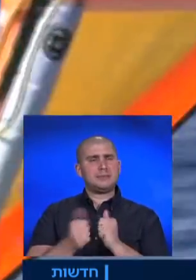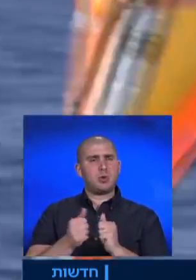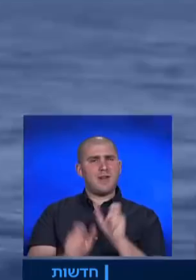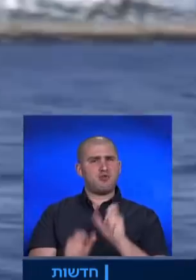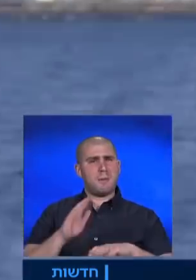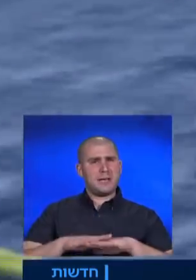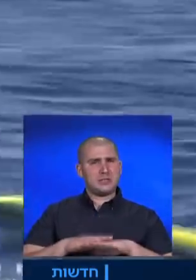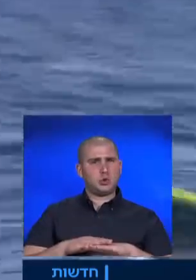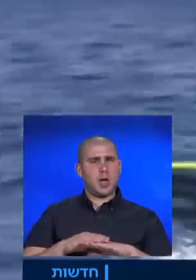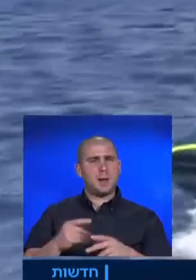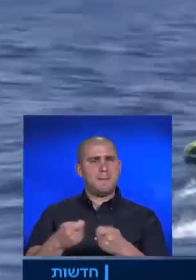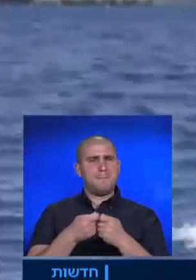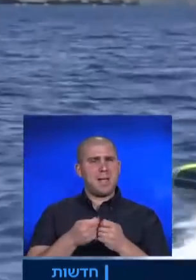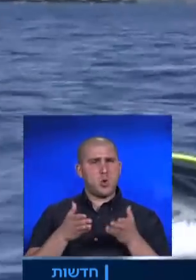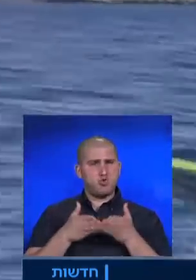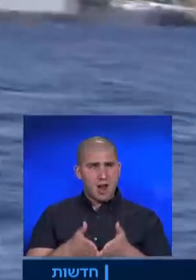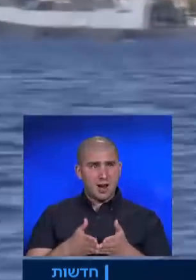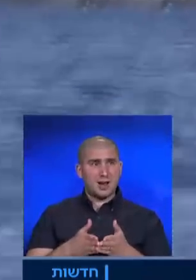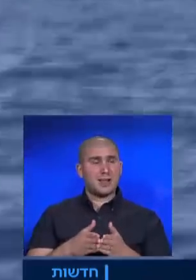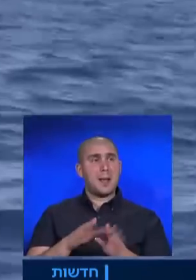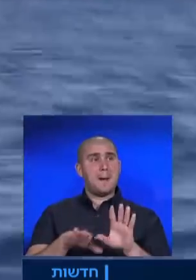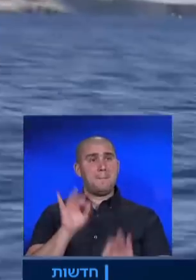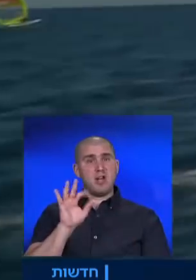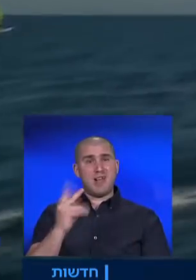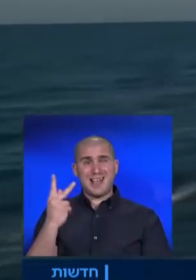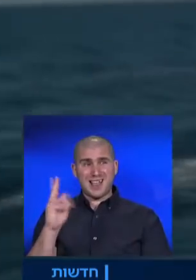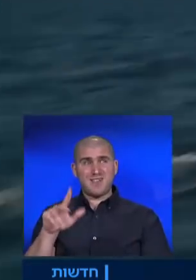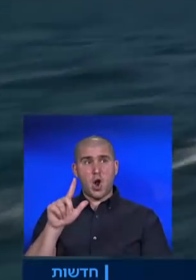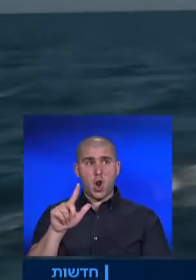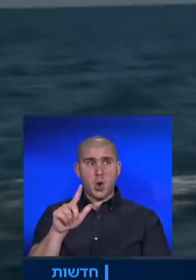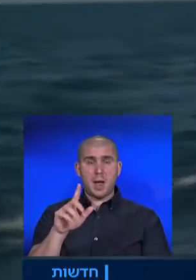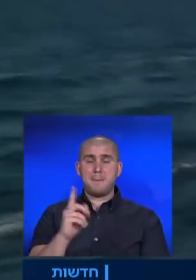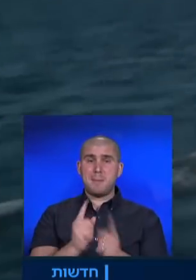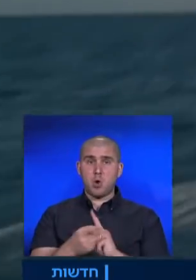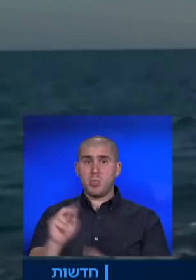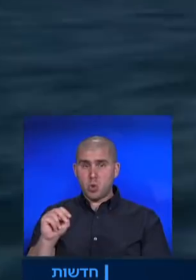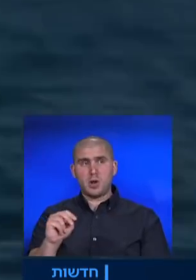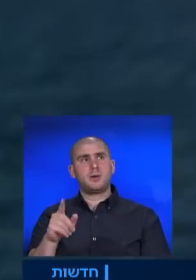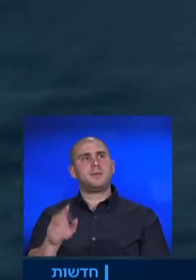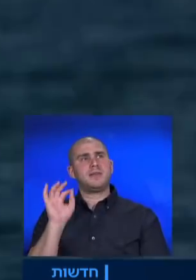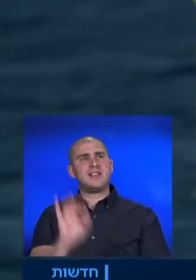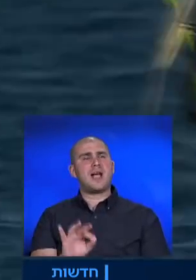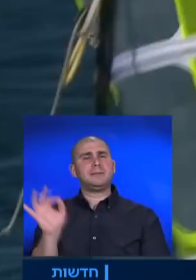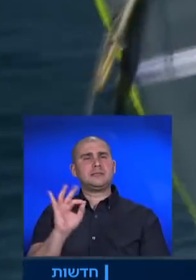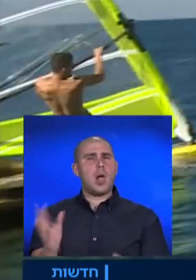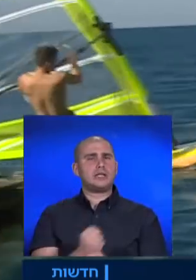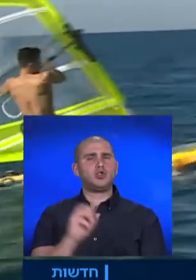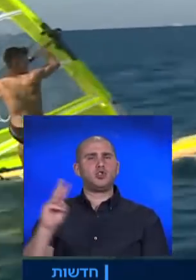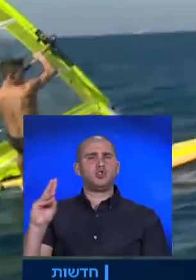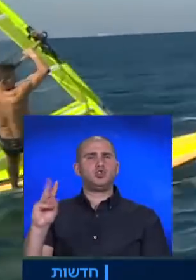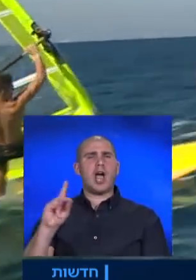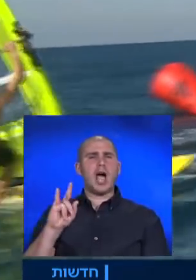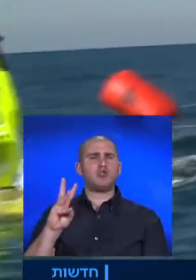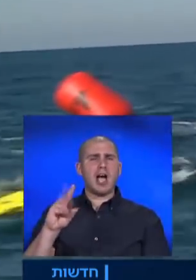השייט. כלומר, בחירה של קטי ולוקה על פני נוי תפגע גם בסיכוי הצלחתו של שחר צוברי, בכך שלא יתאפשר